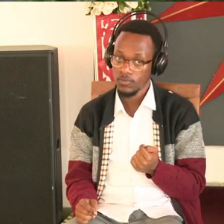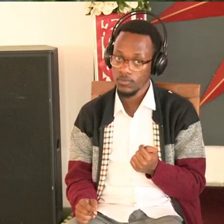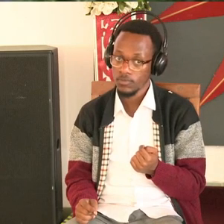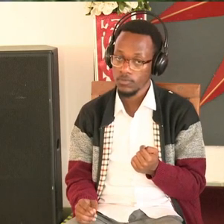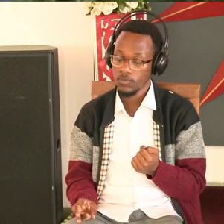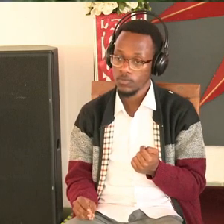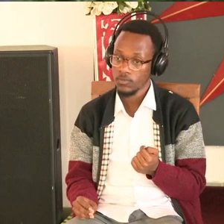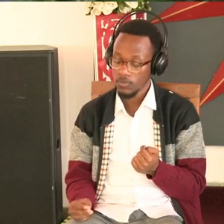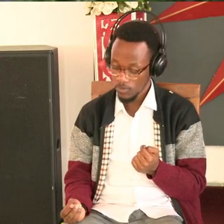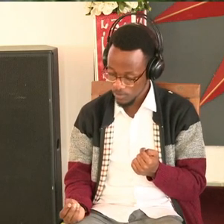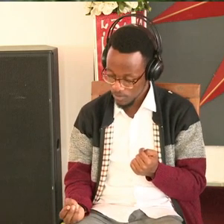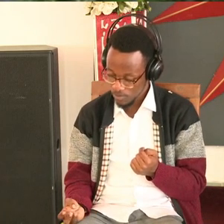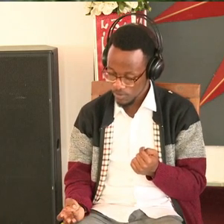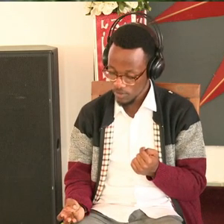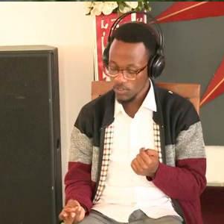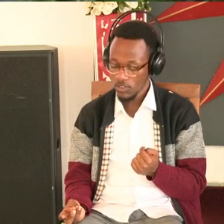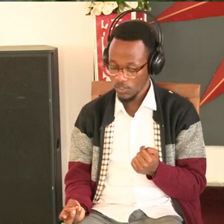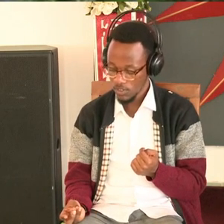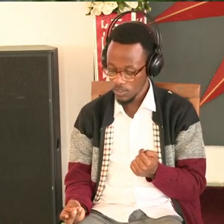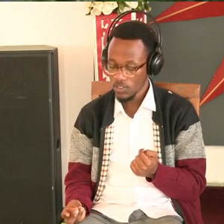il a apporté